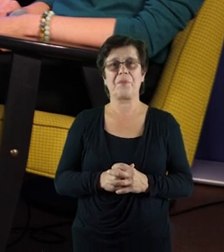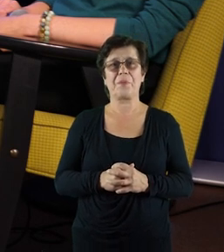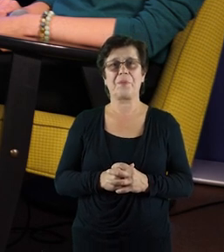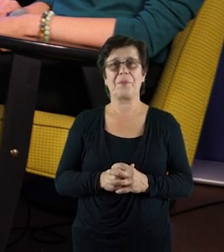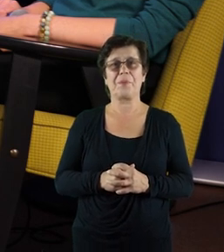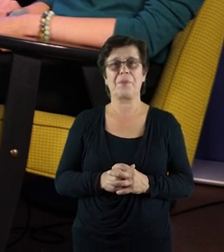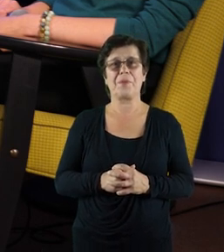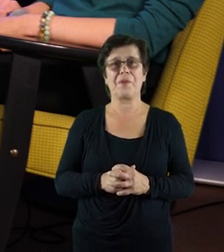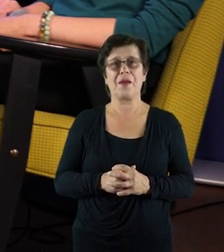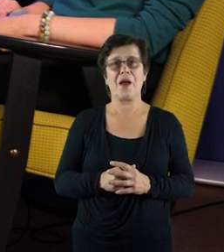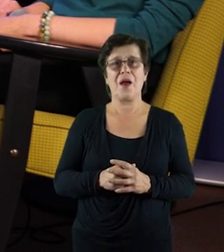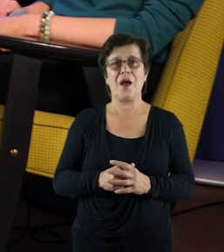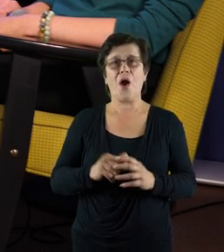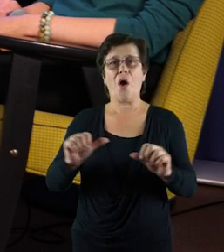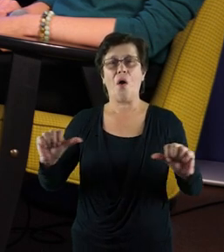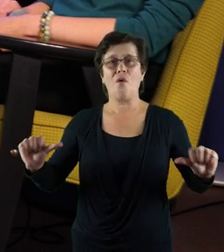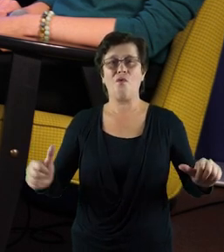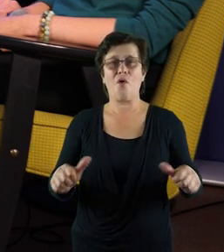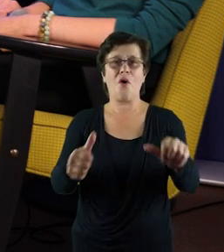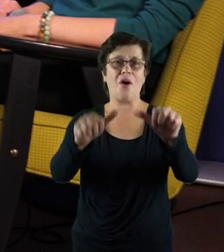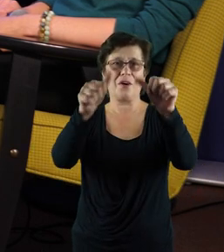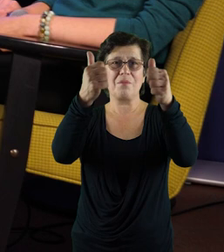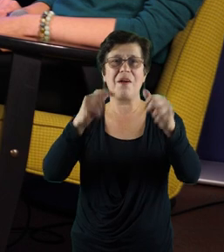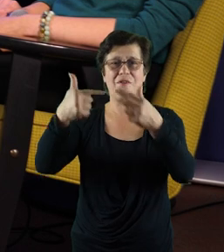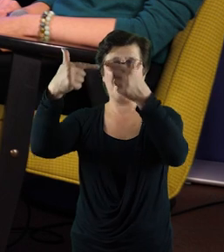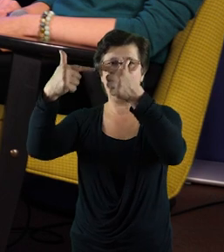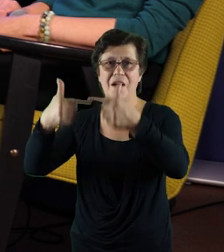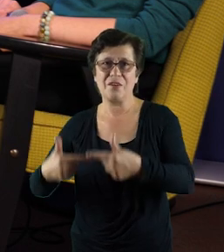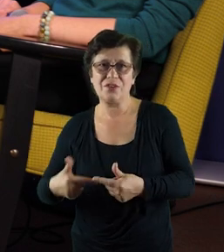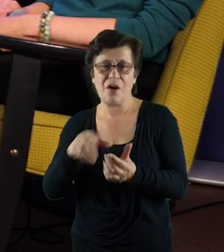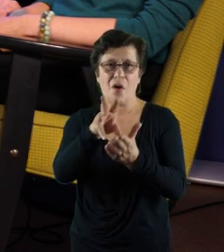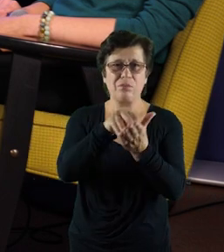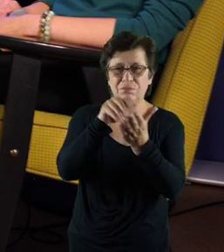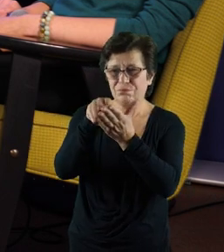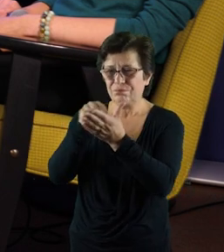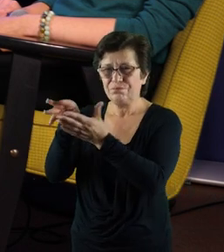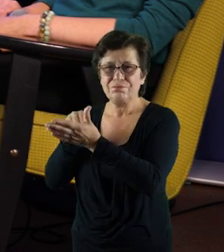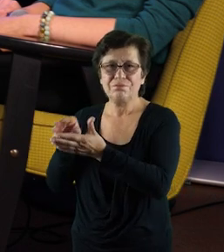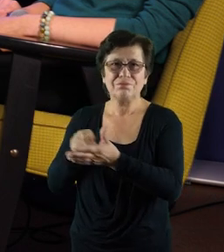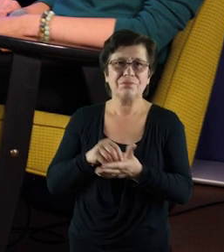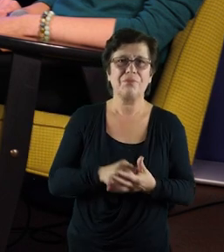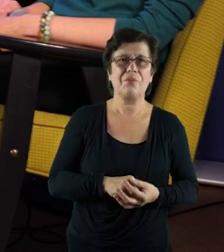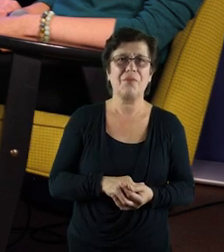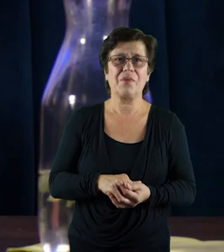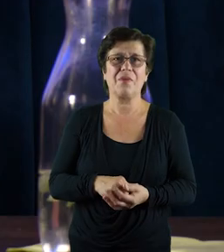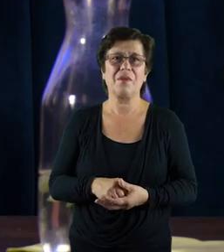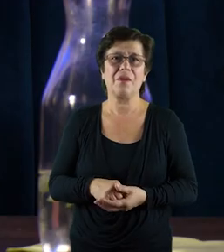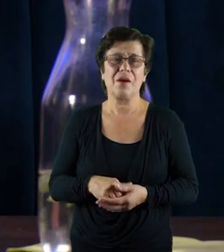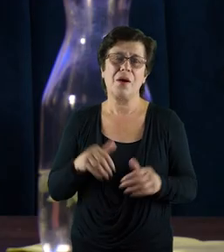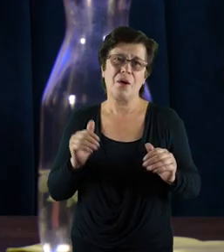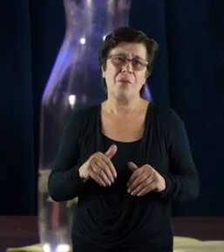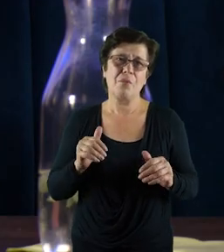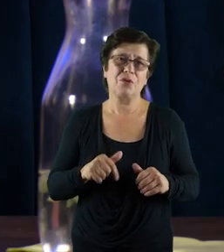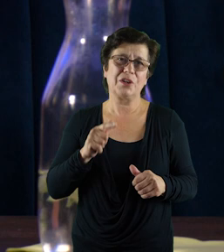Kopiowanie też tej formy wiersza, jak u Norwida, to wszystko jest w pewnym sensie, można